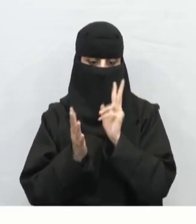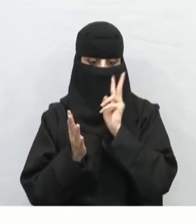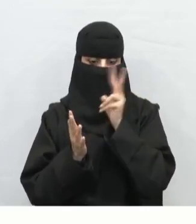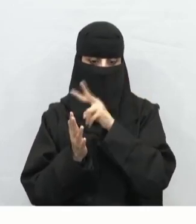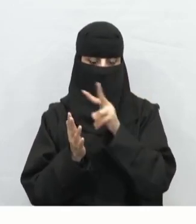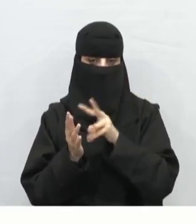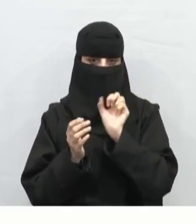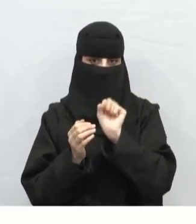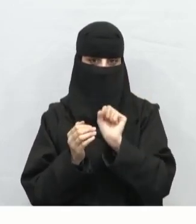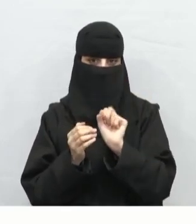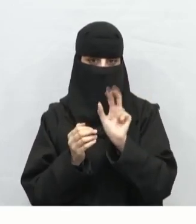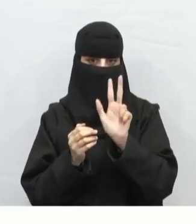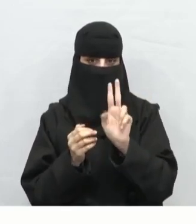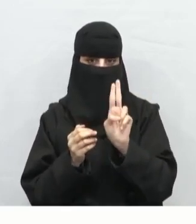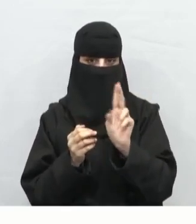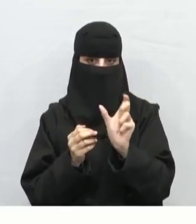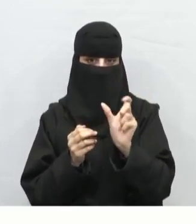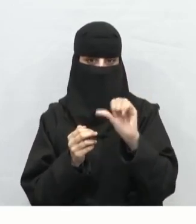ما هي